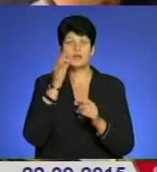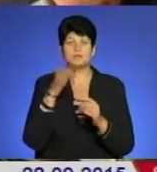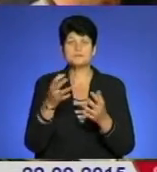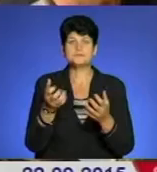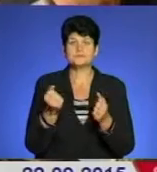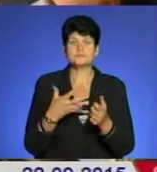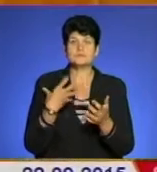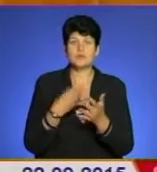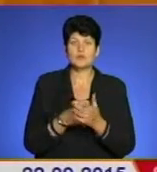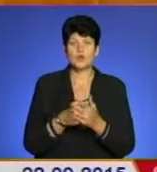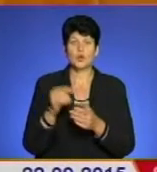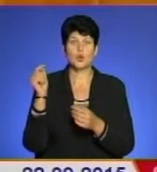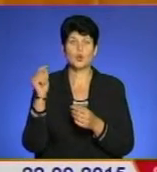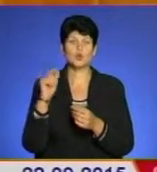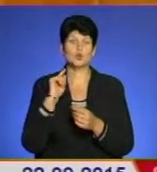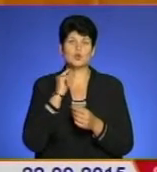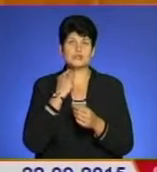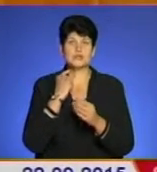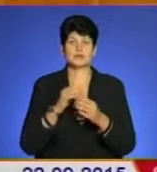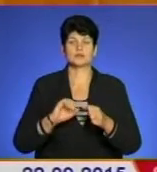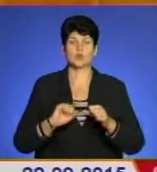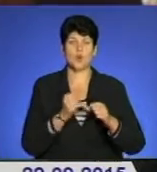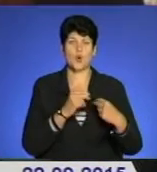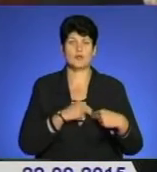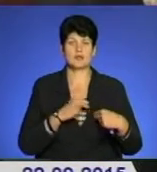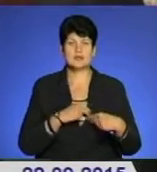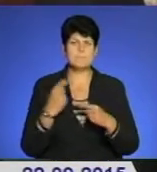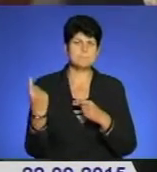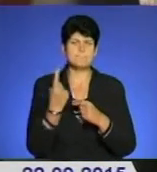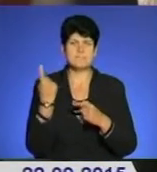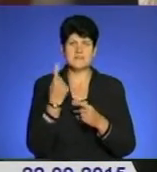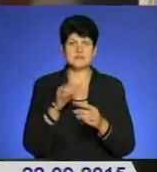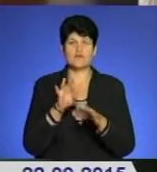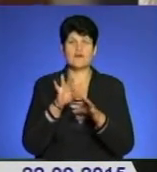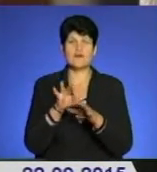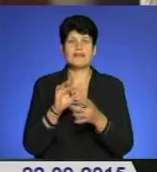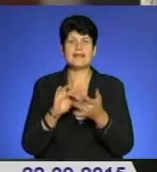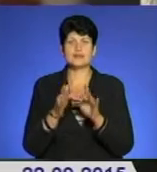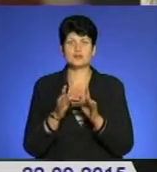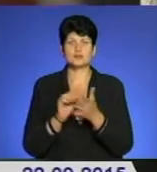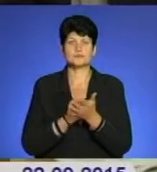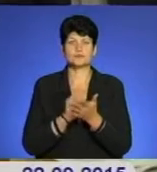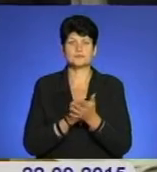своїх луцьких колег, які одними з перших запровадили електронну систему документообігу